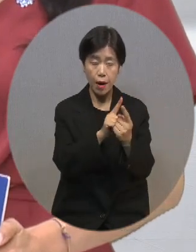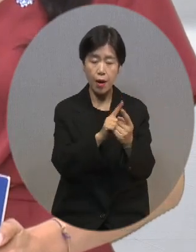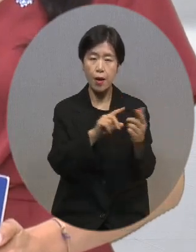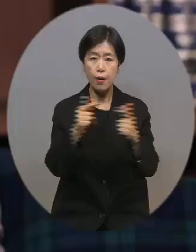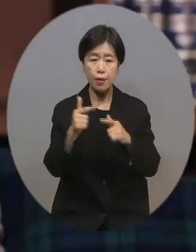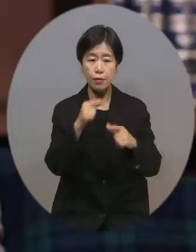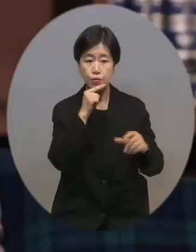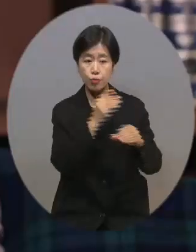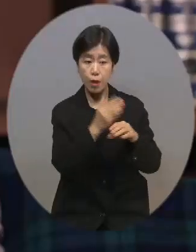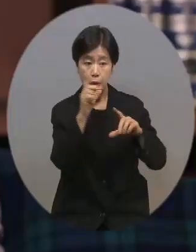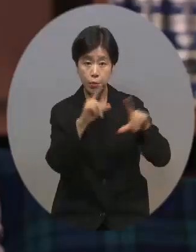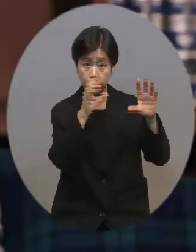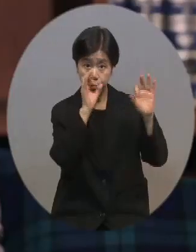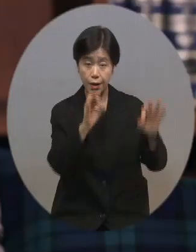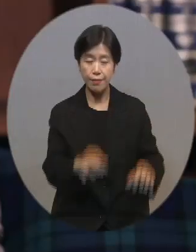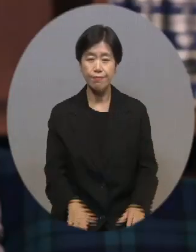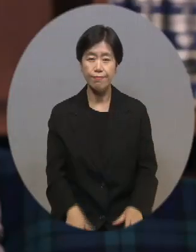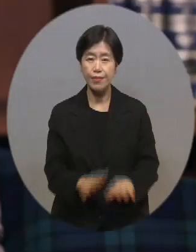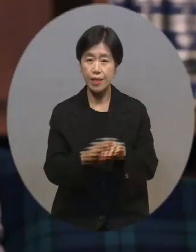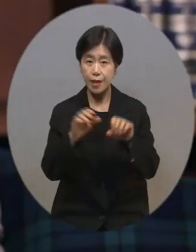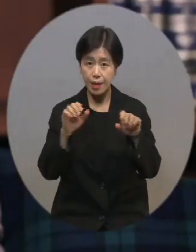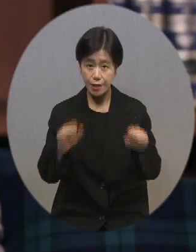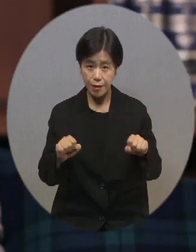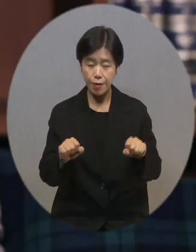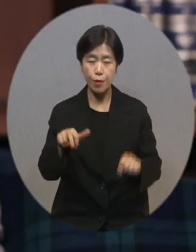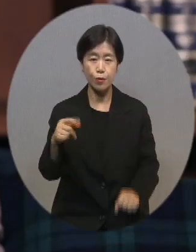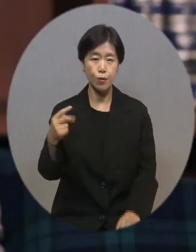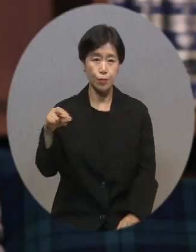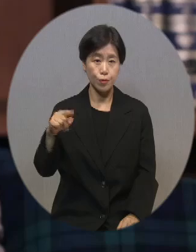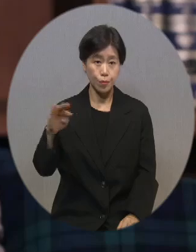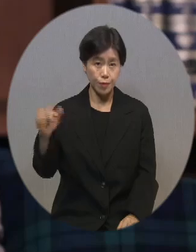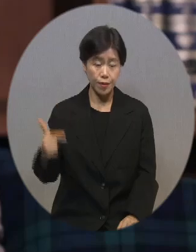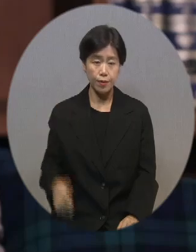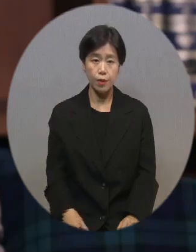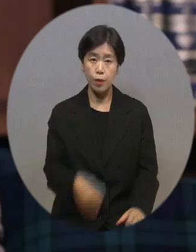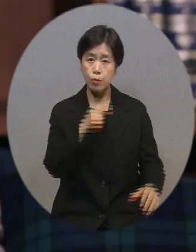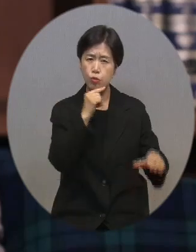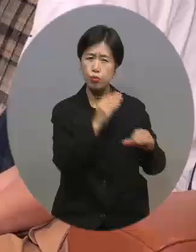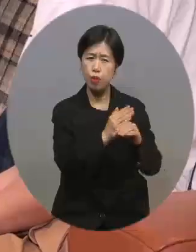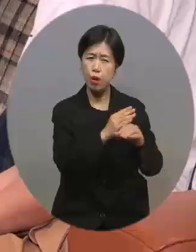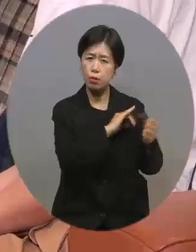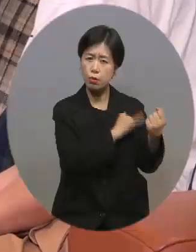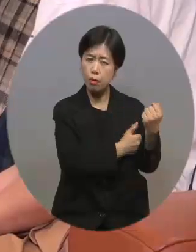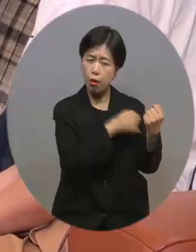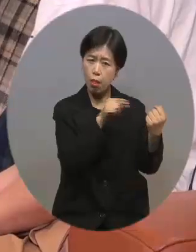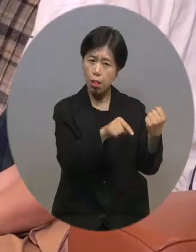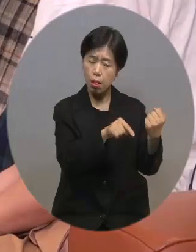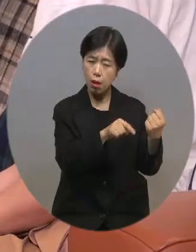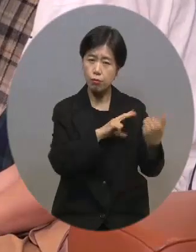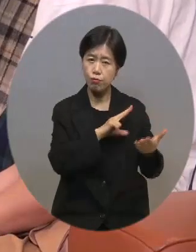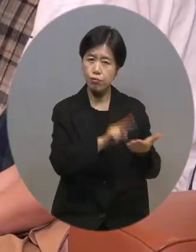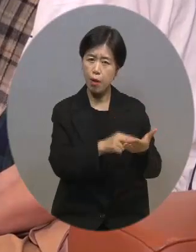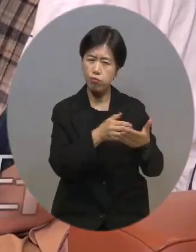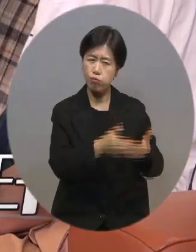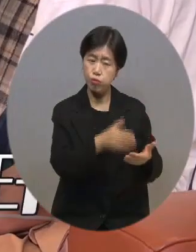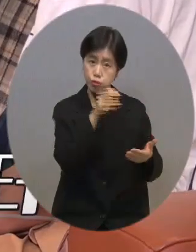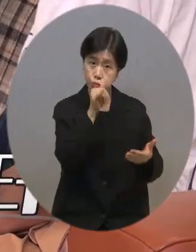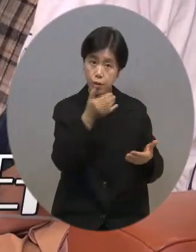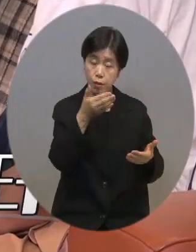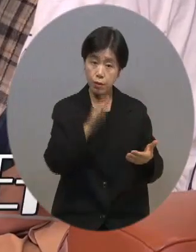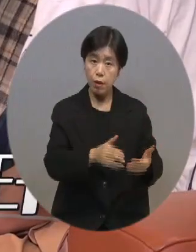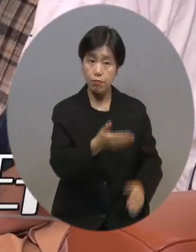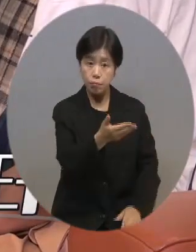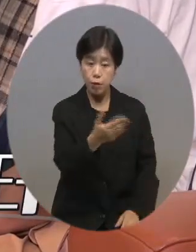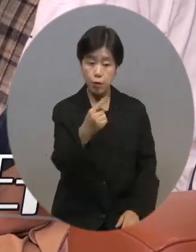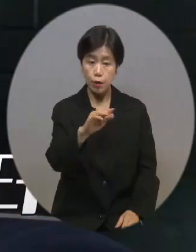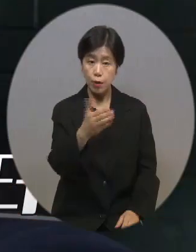살펴봅니다. 안녕하세요. 통일담담의 조수빈입니다. 북한 인권이라는 좀 다소 무거울 수 있는 분야에서